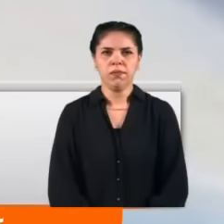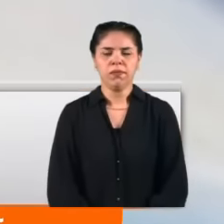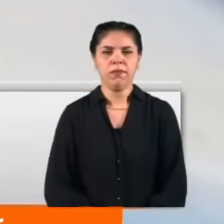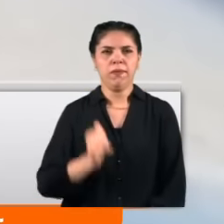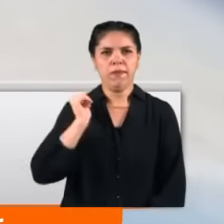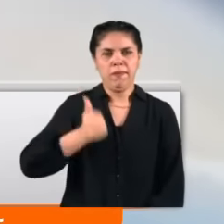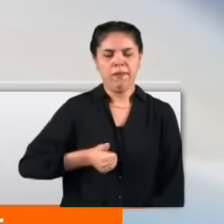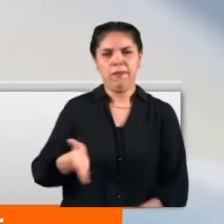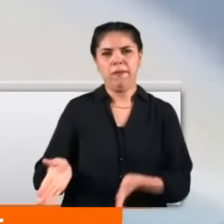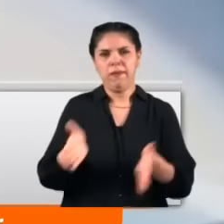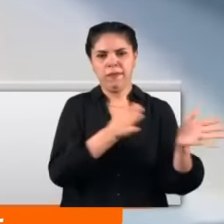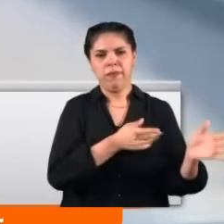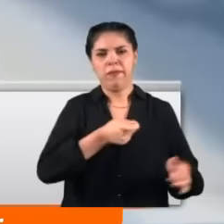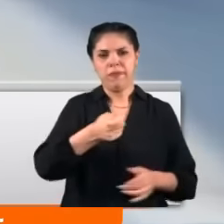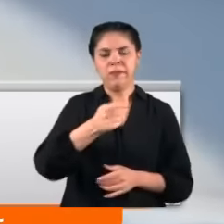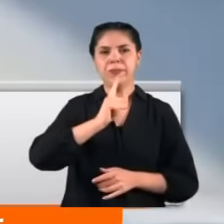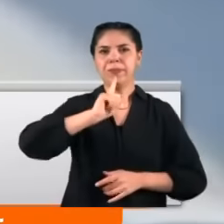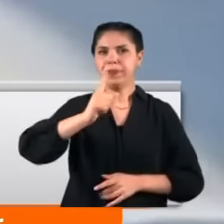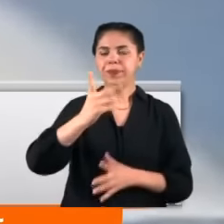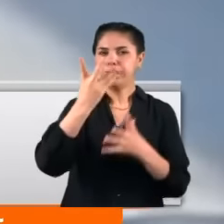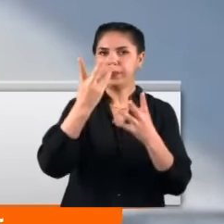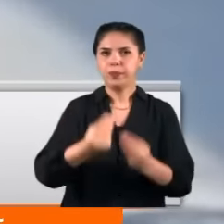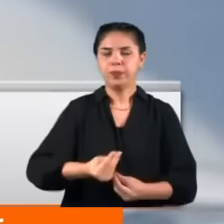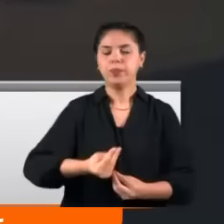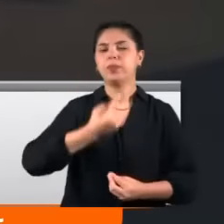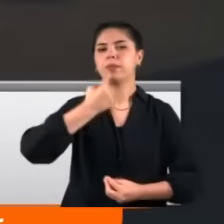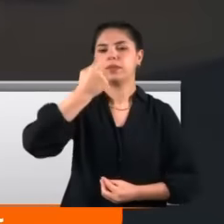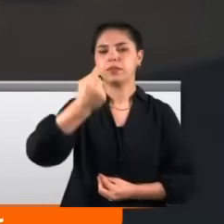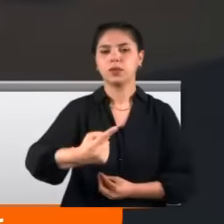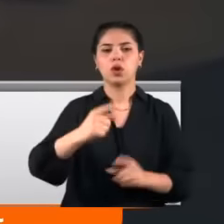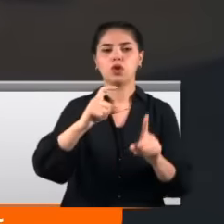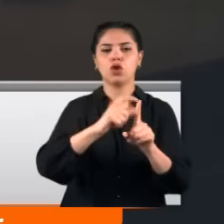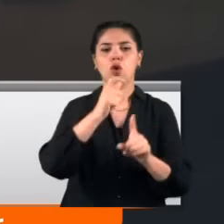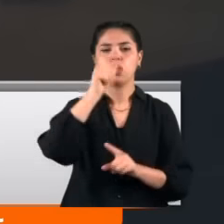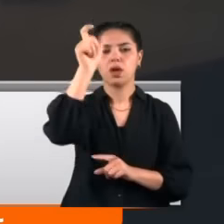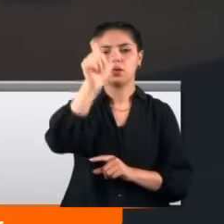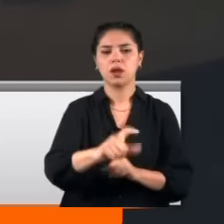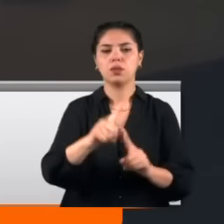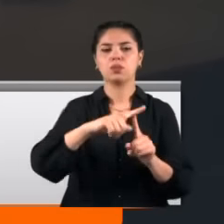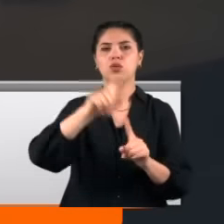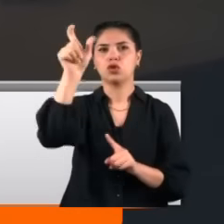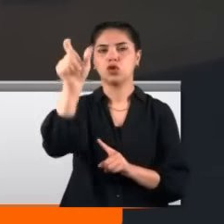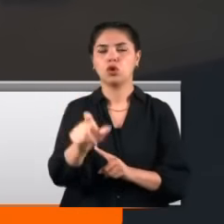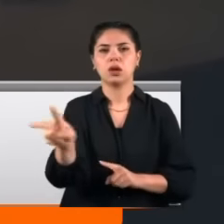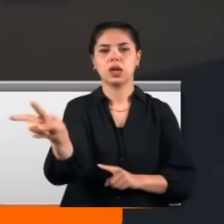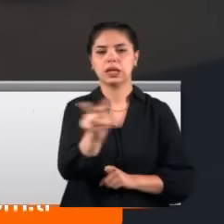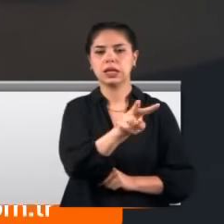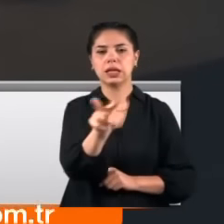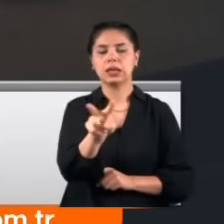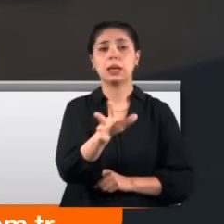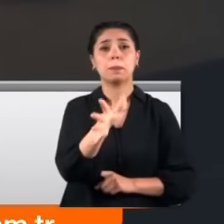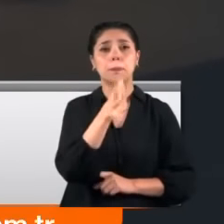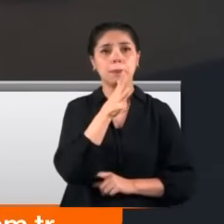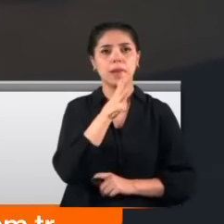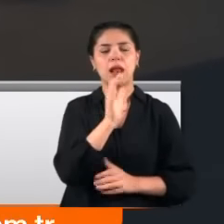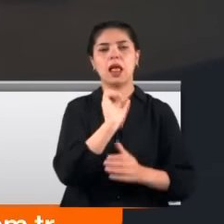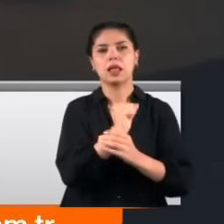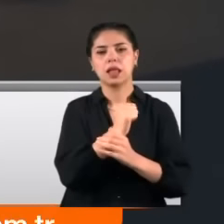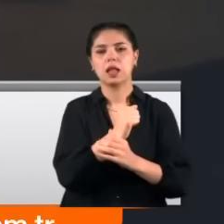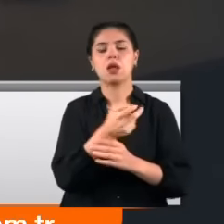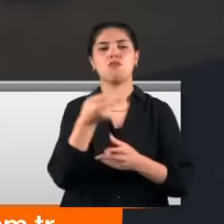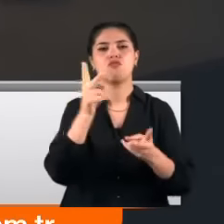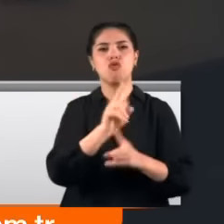Savcı ayrıca cinayetin azmettiricisi olduğu belirtilen Doğukan Çep ve Tolgahan Demirbaş'ın da tasarlayarak kasten öldürme